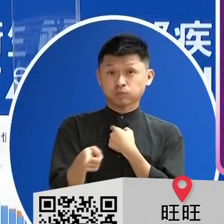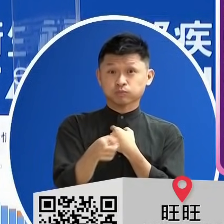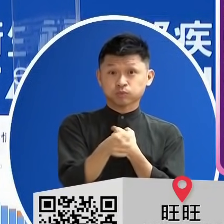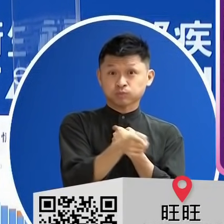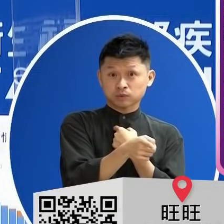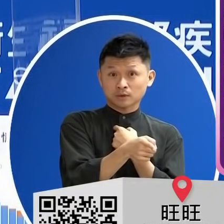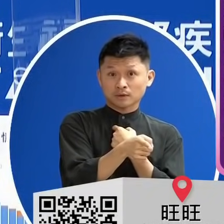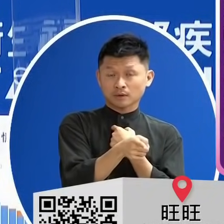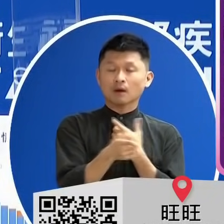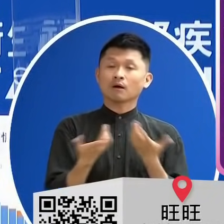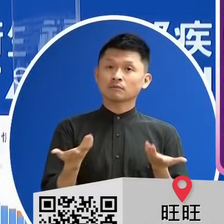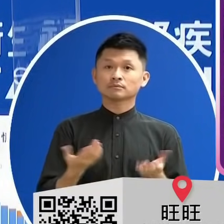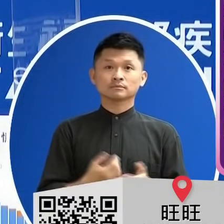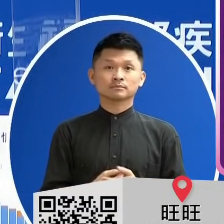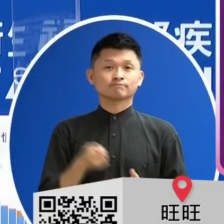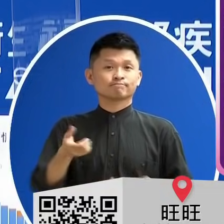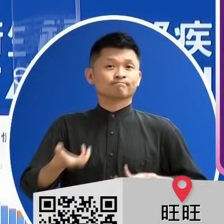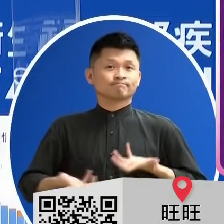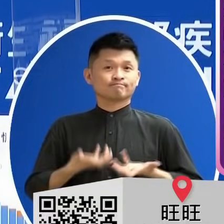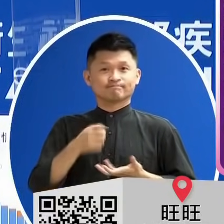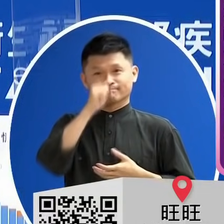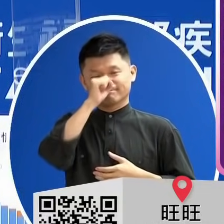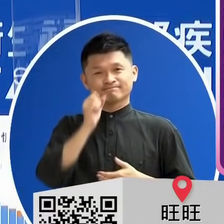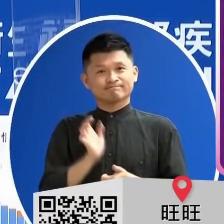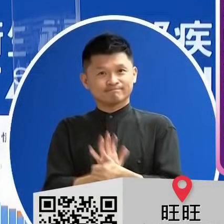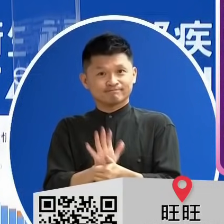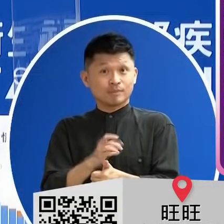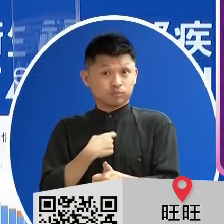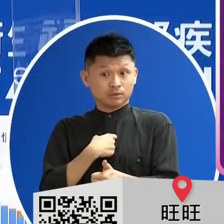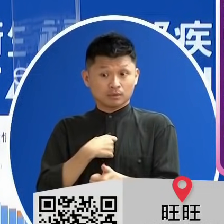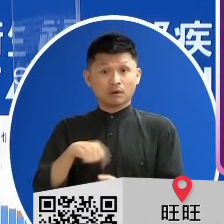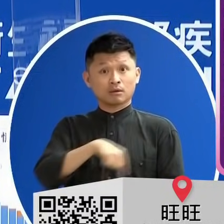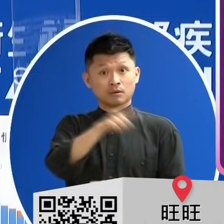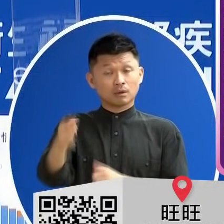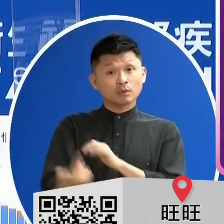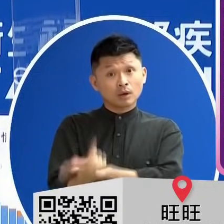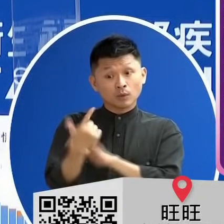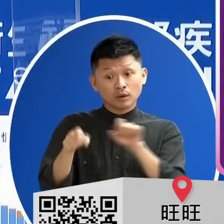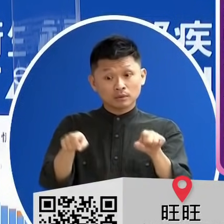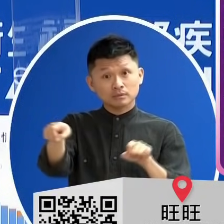好的，我们热心公益的朋友们，好，那就赶快把他那个方